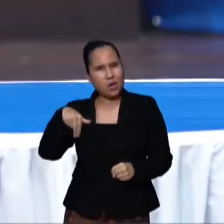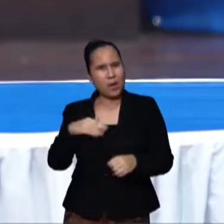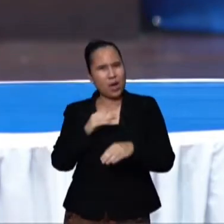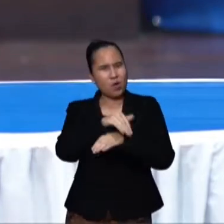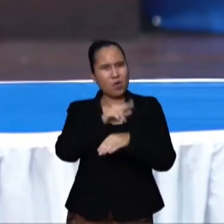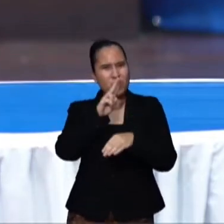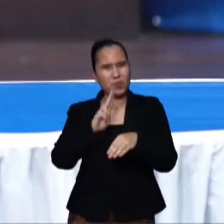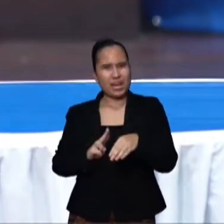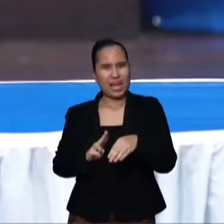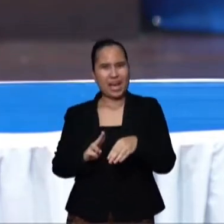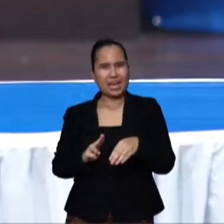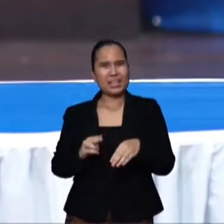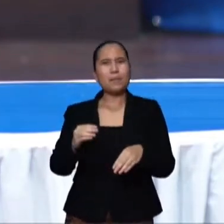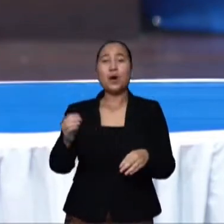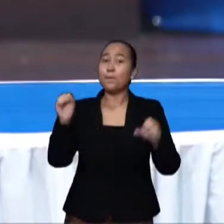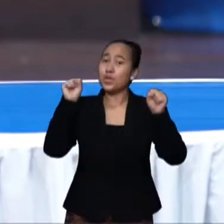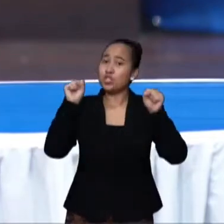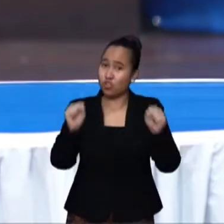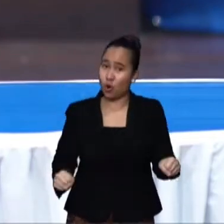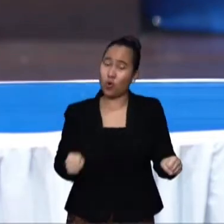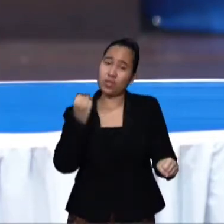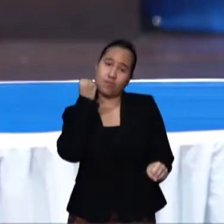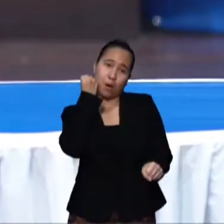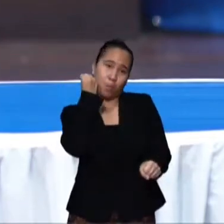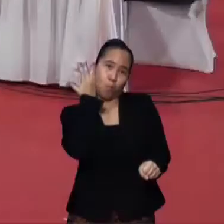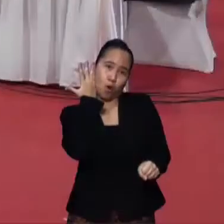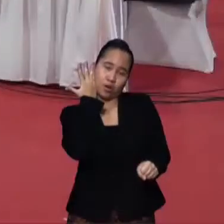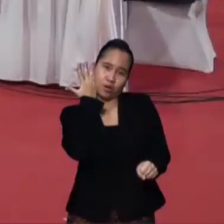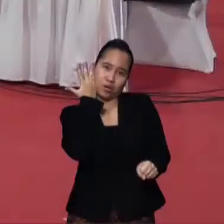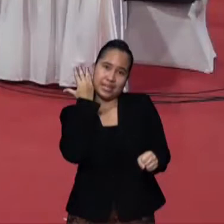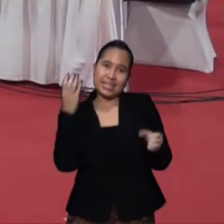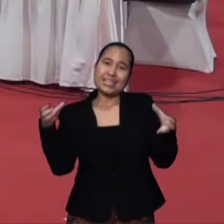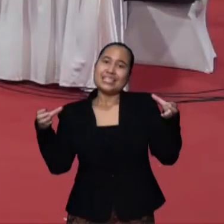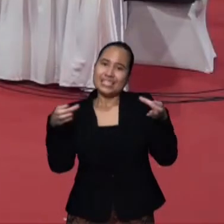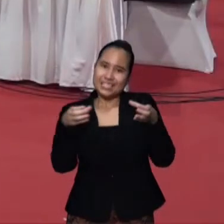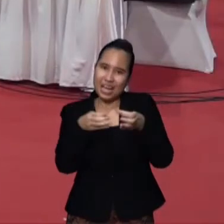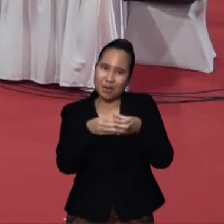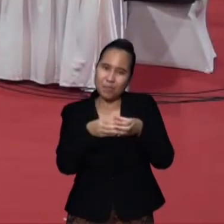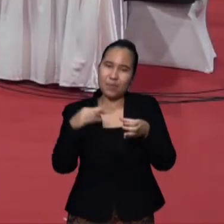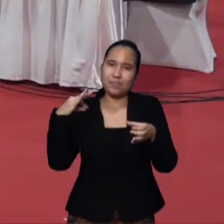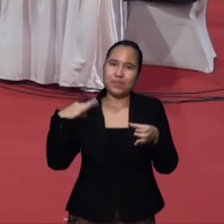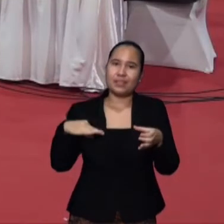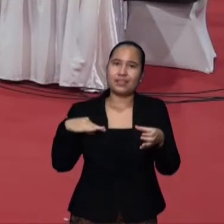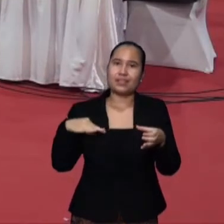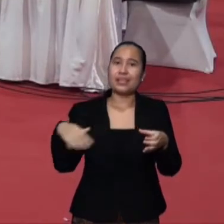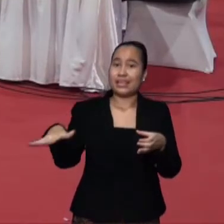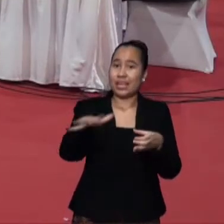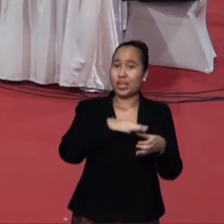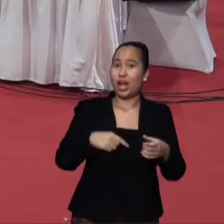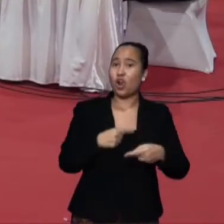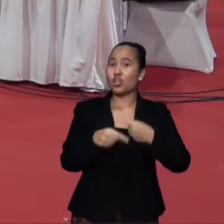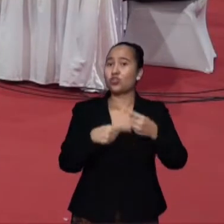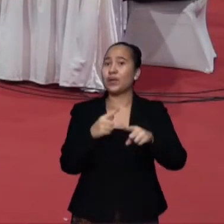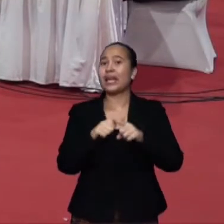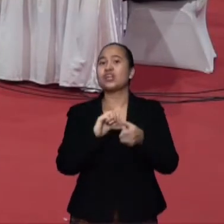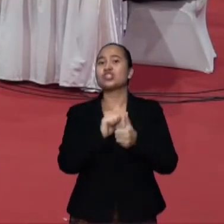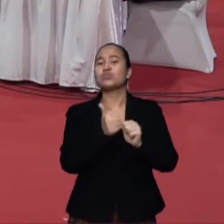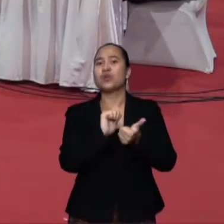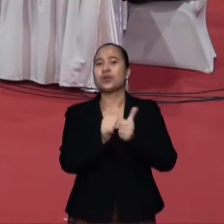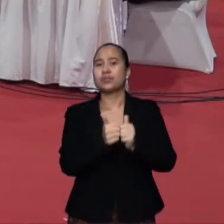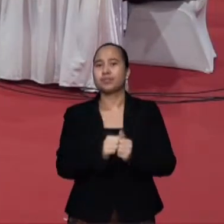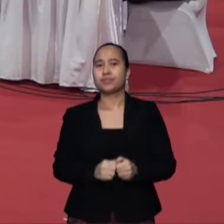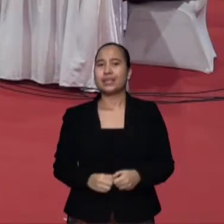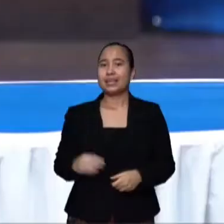beleidsniveau hebben besloten vanmorgen in overleg met minister regionale ontwikkeling en sport dat de DC